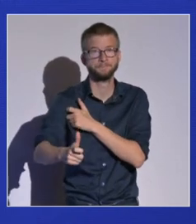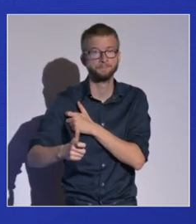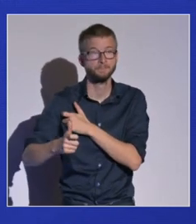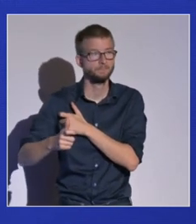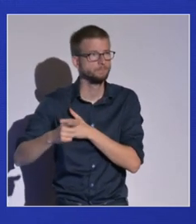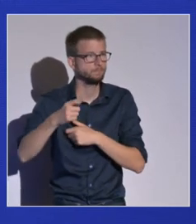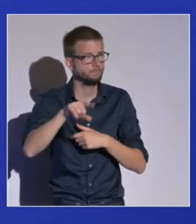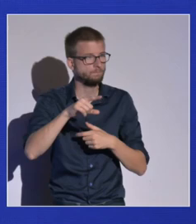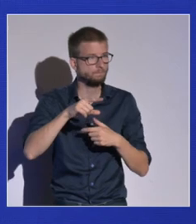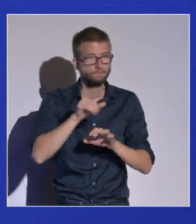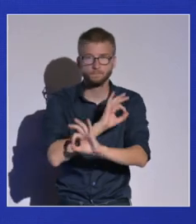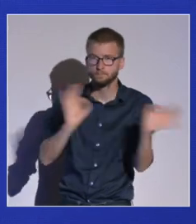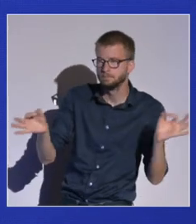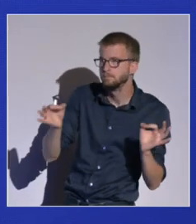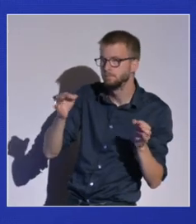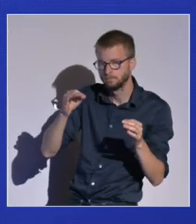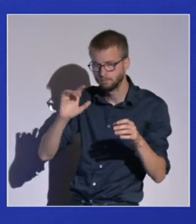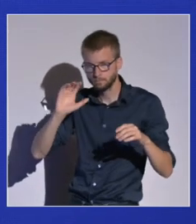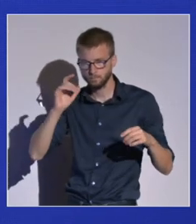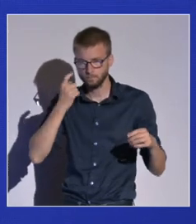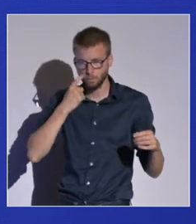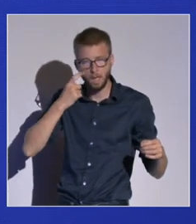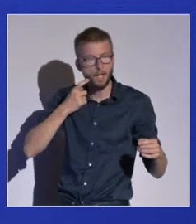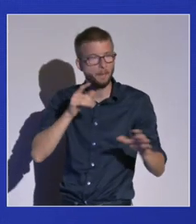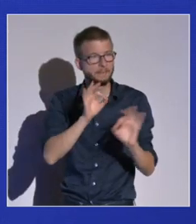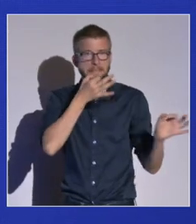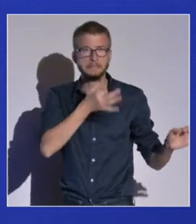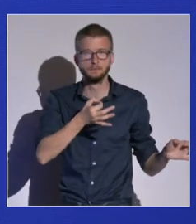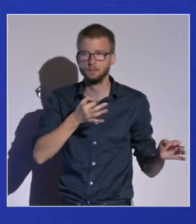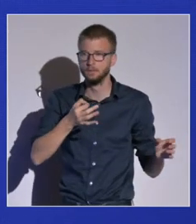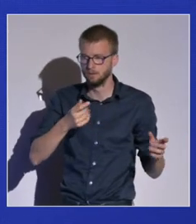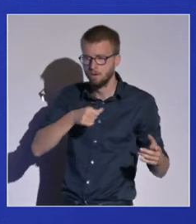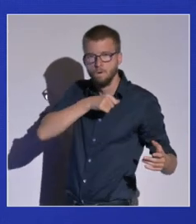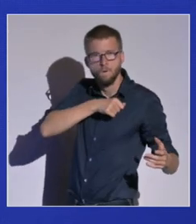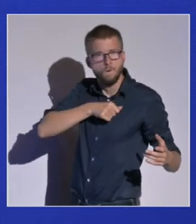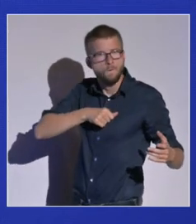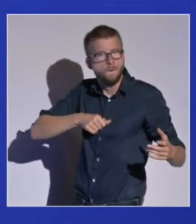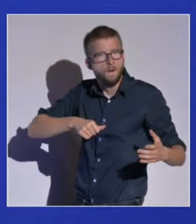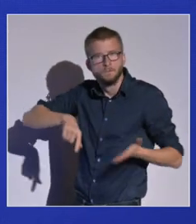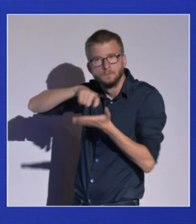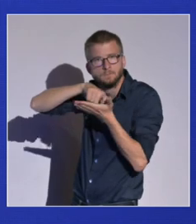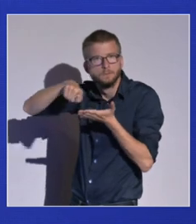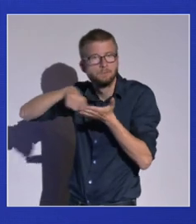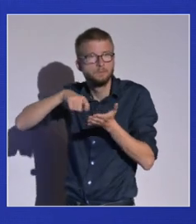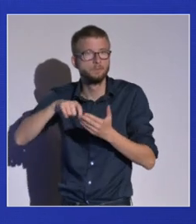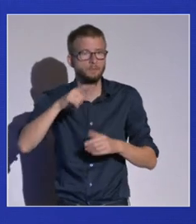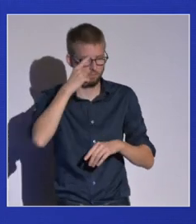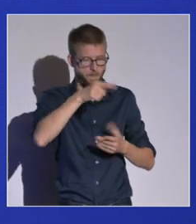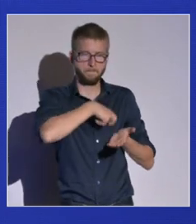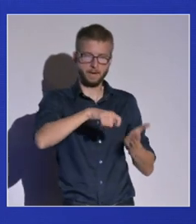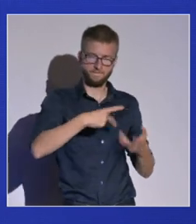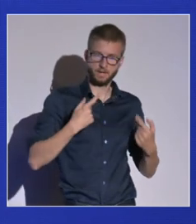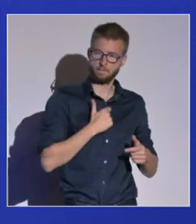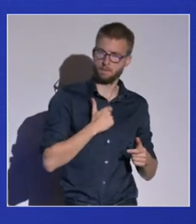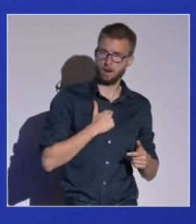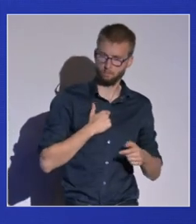remarque ou ne dit que ceux-là vont avoir une triple charge. Ils vont devoir assumer leur propre vie de